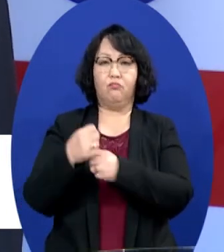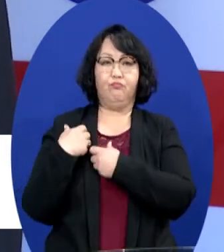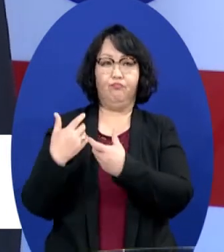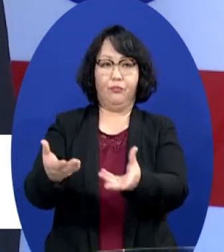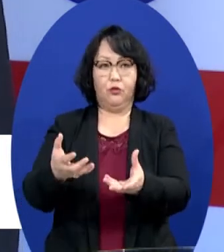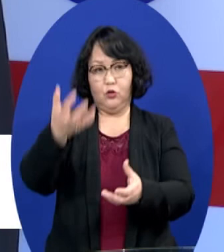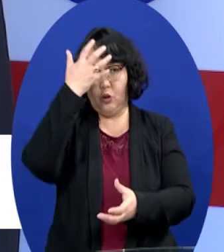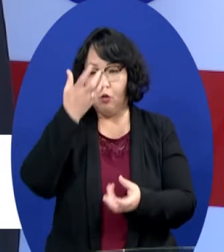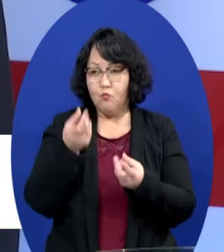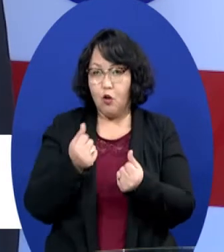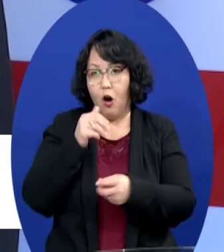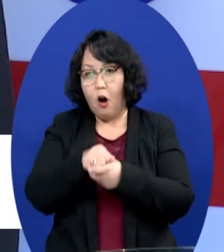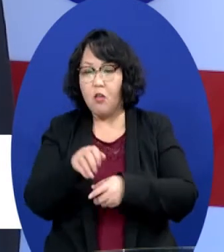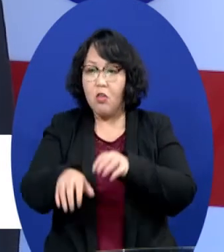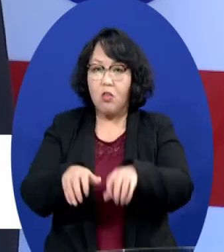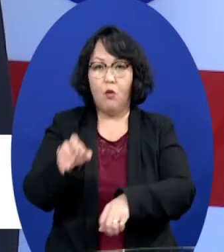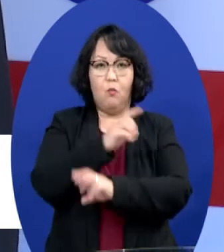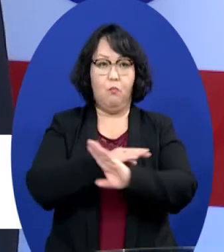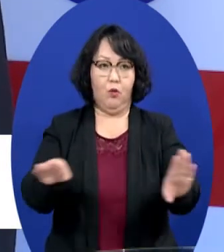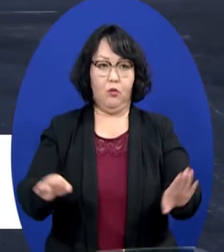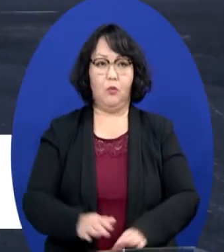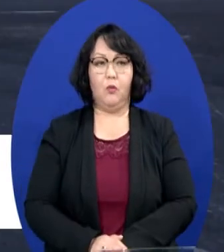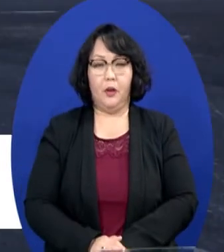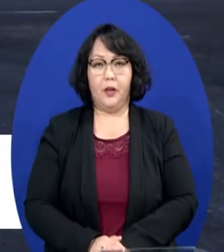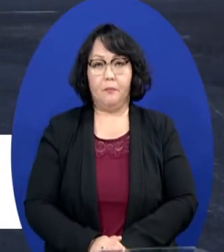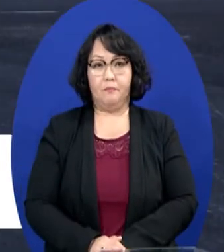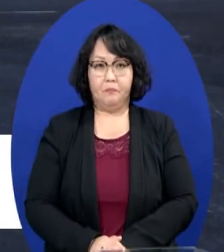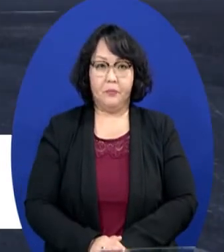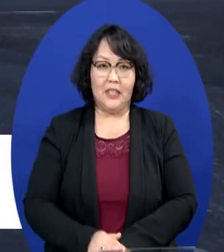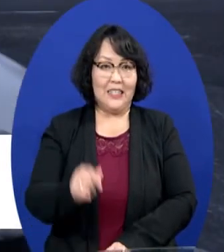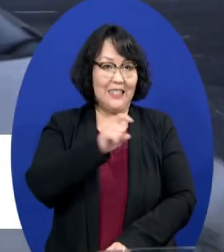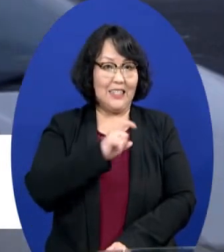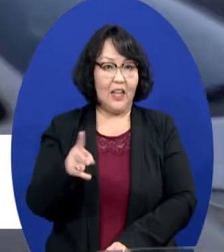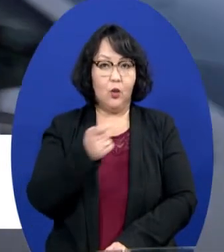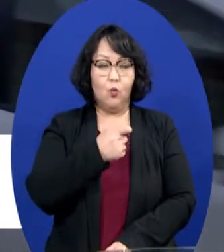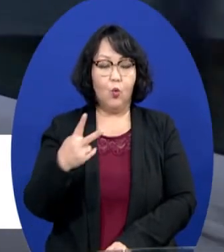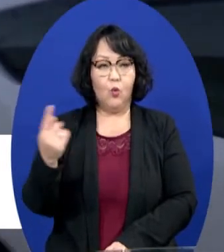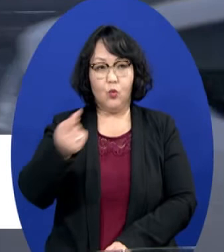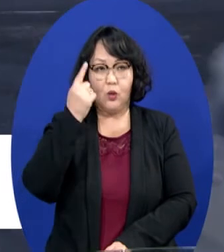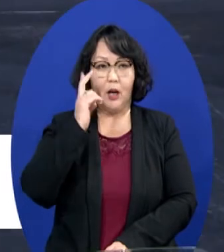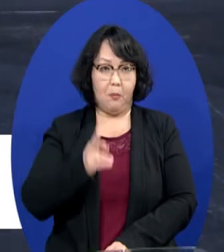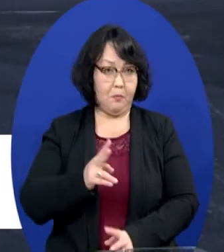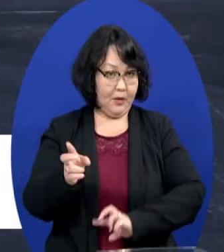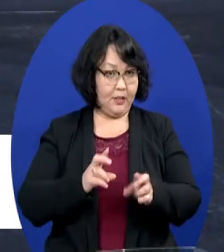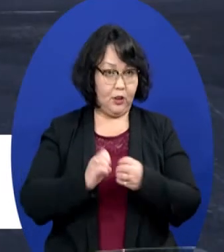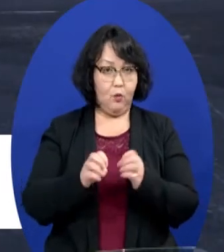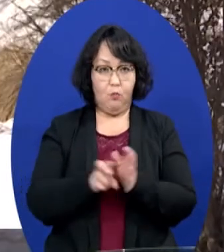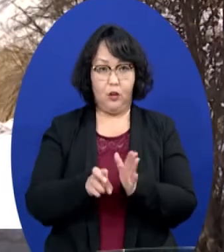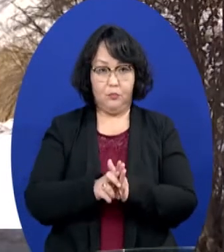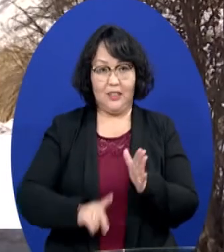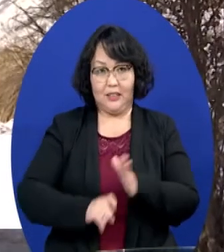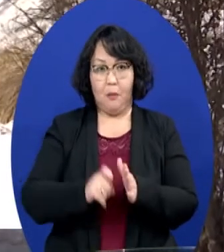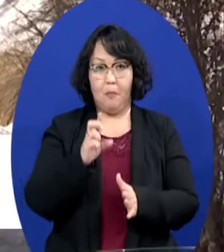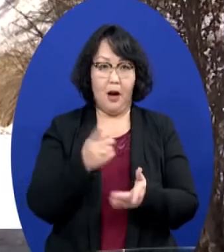орцолдог даа шүү дээ. Тэ? Мөнгөтэй орцолдохоор л асуудал үүсэж байгаа шүү дээ. Зээлийнхэн өндөр байх нь компани бизнес эрхлэх боломжийг хязгаарлаж, бараа бүтээгдэхүүний